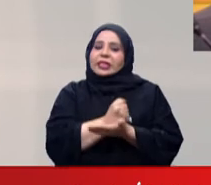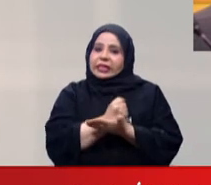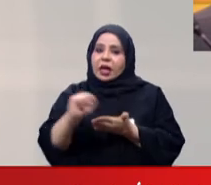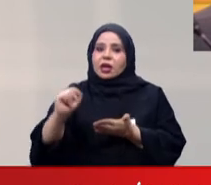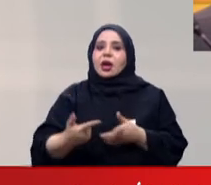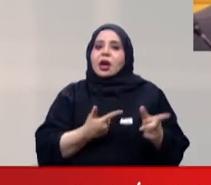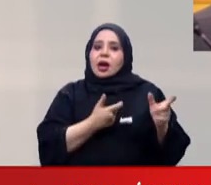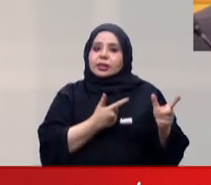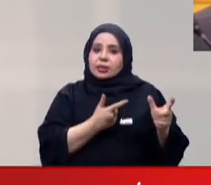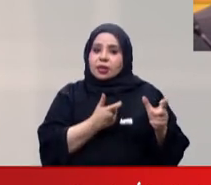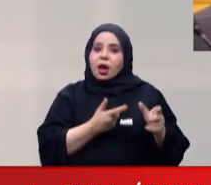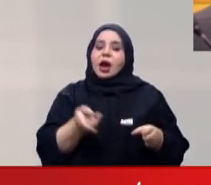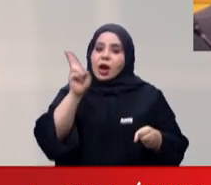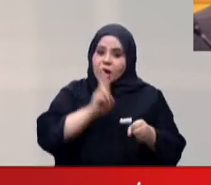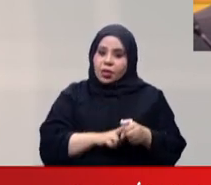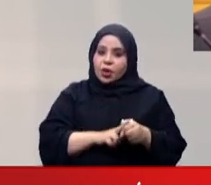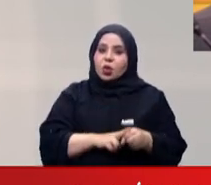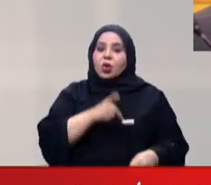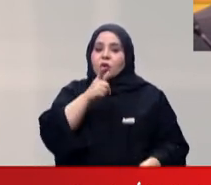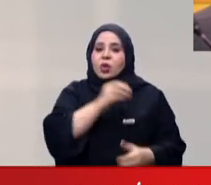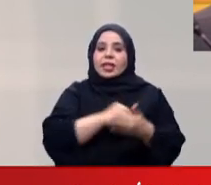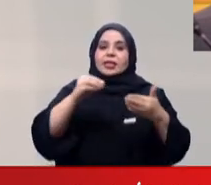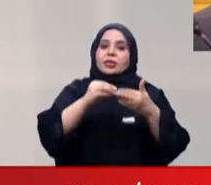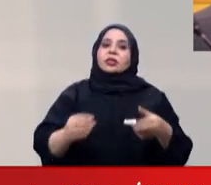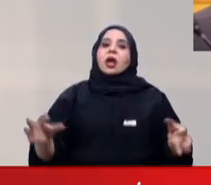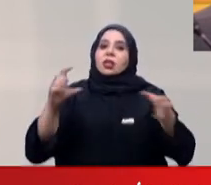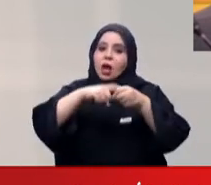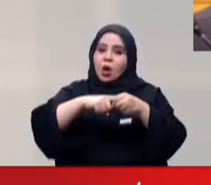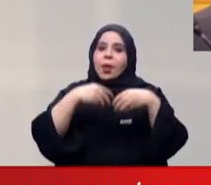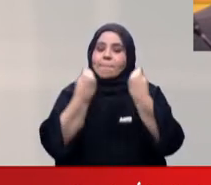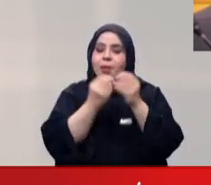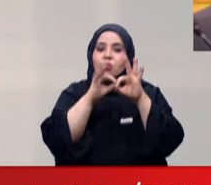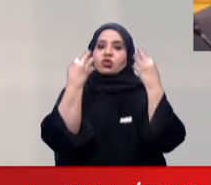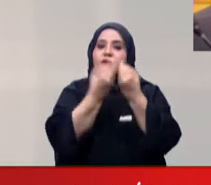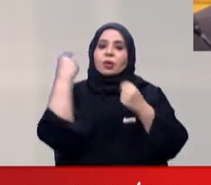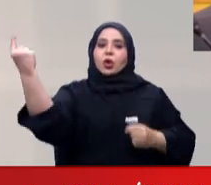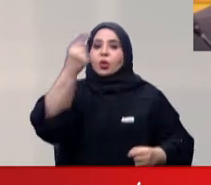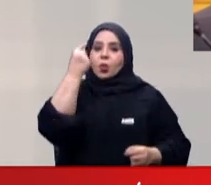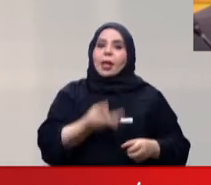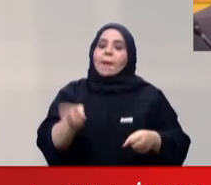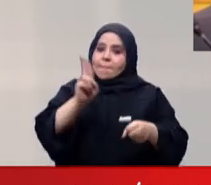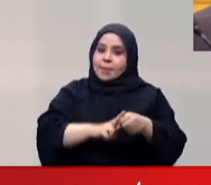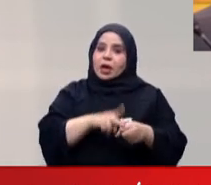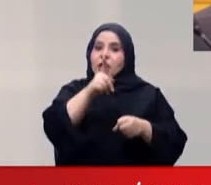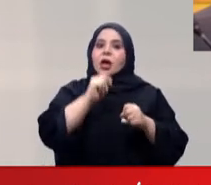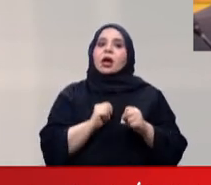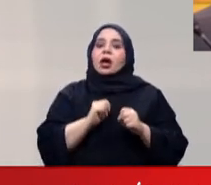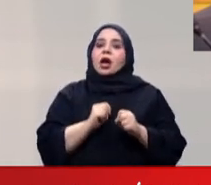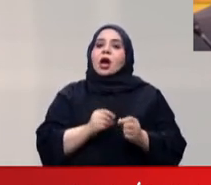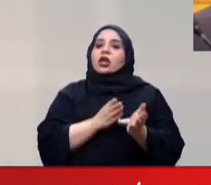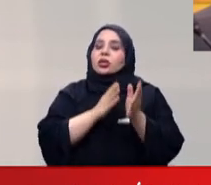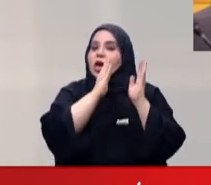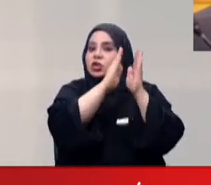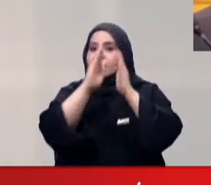الشامل ووسائل إيصالها وتعزيز التعاون مع المجتمع الدولي ومع الجهات المختصة للحد من انتشار